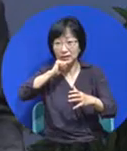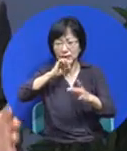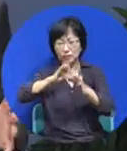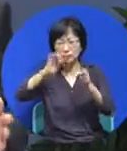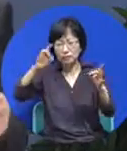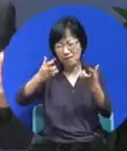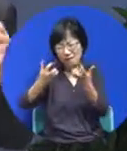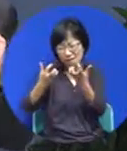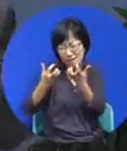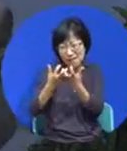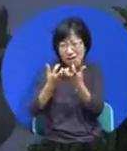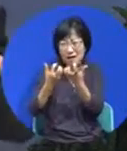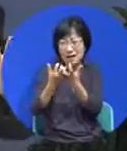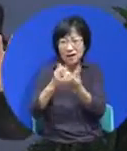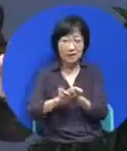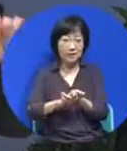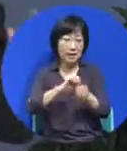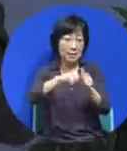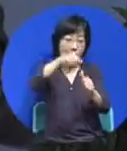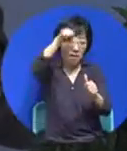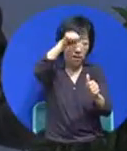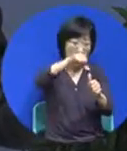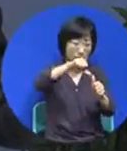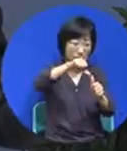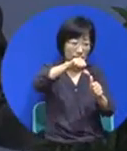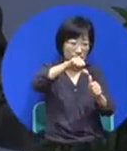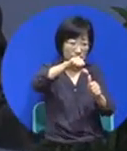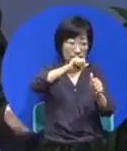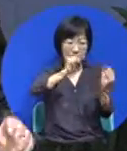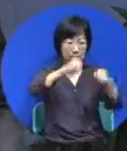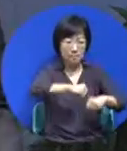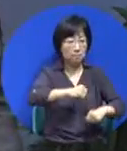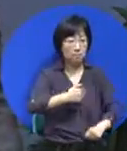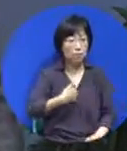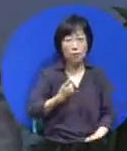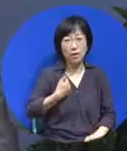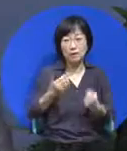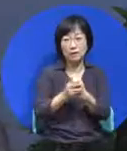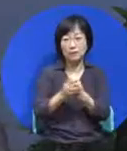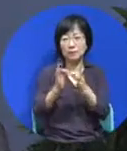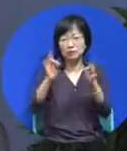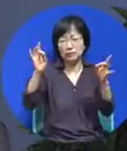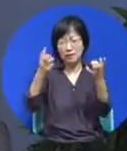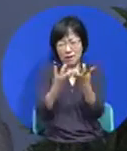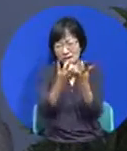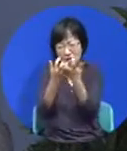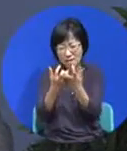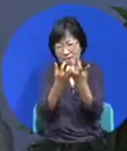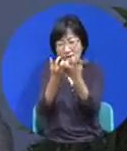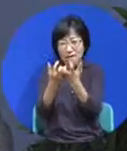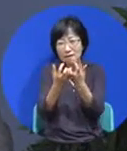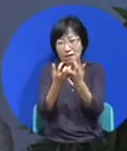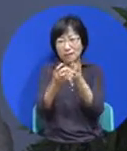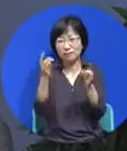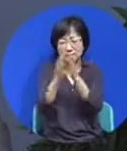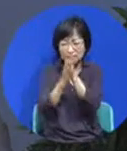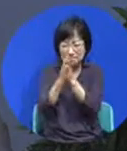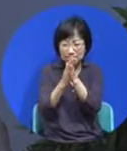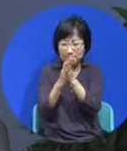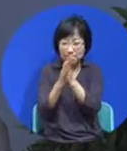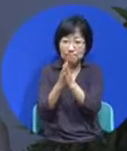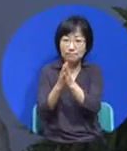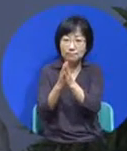멸망지향 모르니까 우상 속에 쫙 빠져서 어려움 당하는 거예요. And because they don't know the results of destruction following idol worship, they continue to do that.